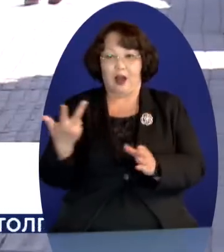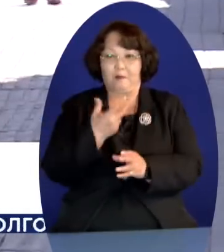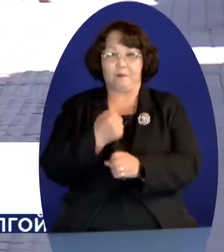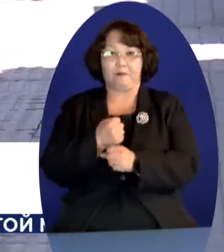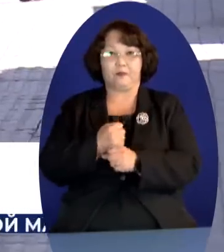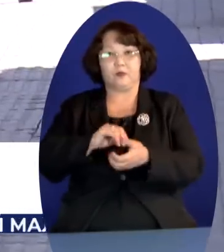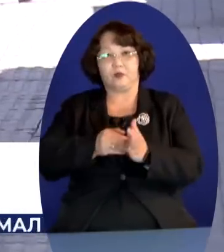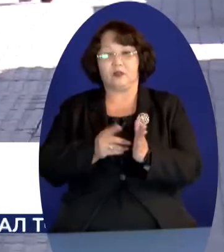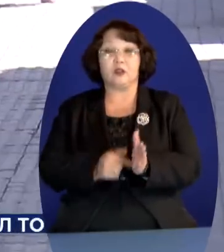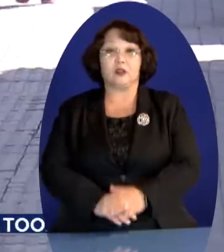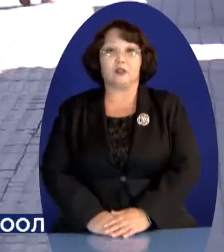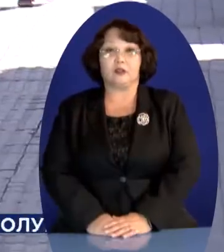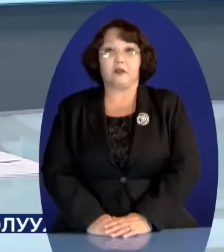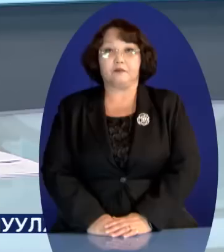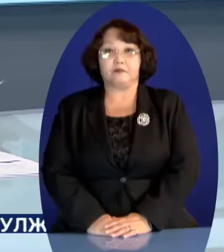чухал байна.